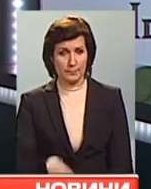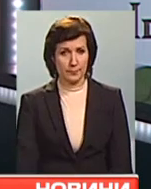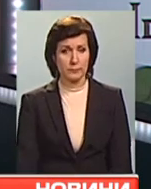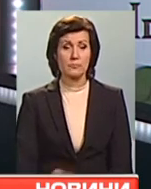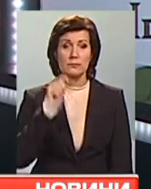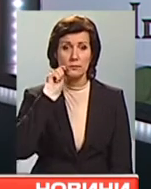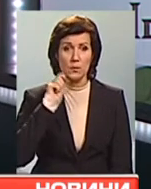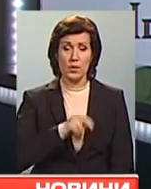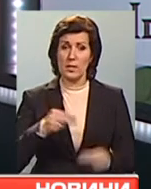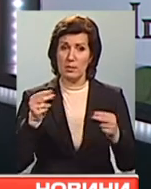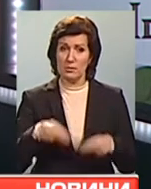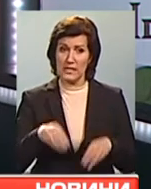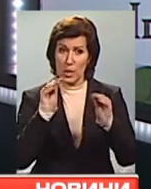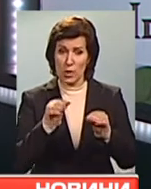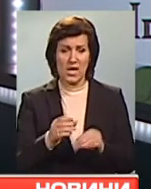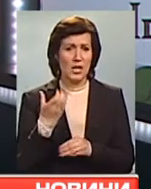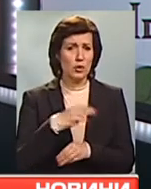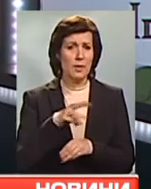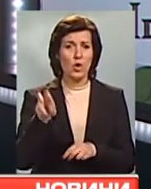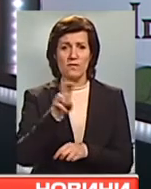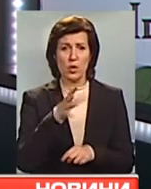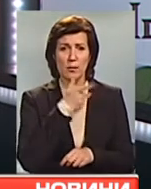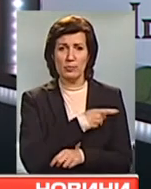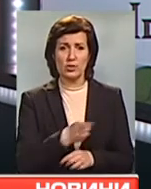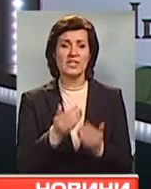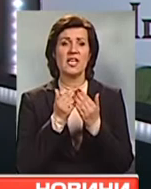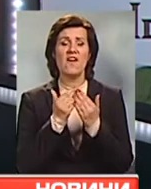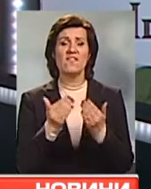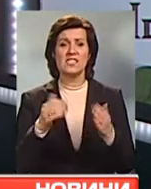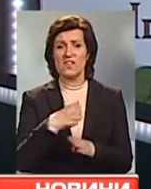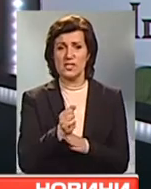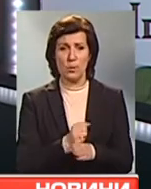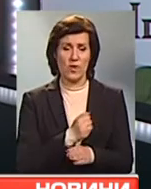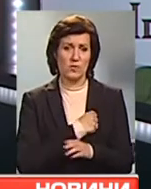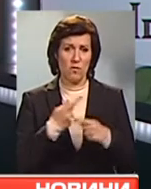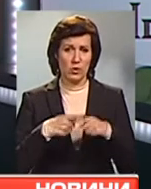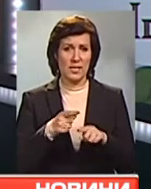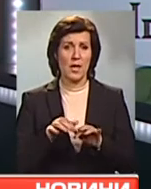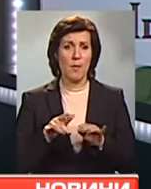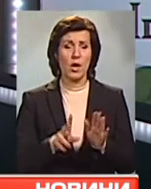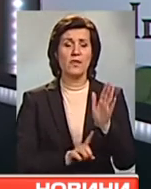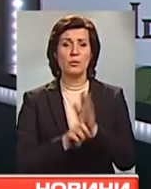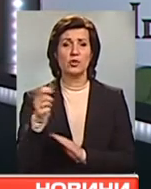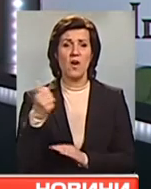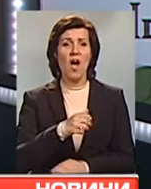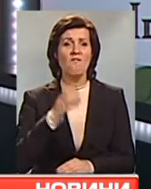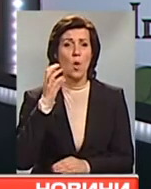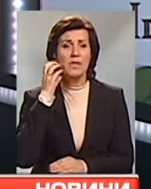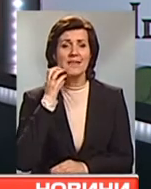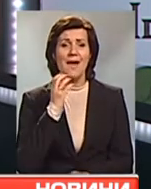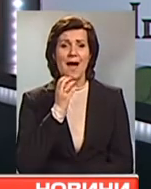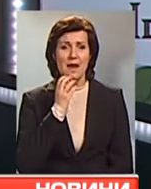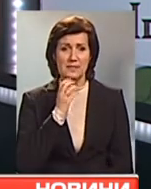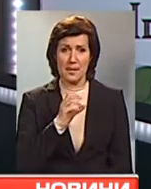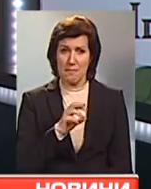Україна підписала контракти на сотні мільйонів доларів під час виставки зброї та військової техніки, яка пройшла на початку тижня в Об'єднаних Арабських